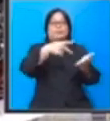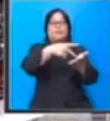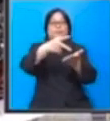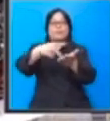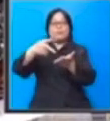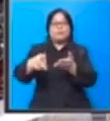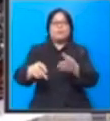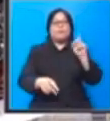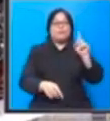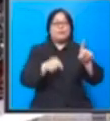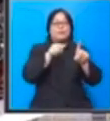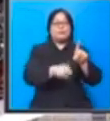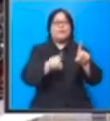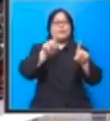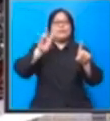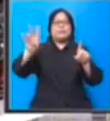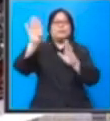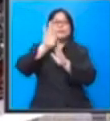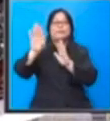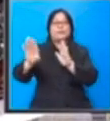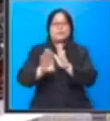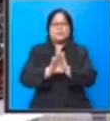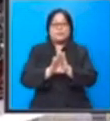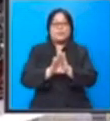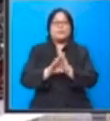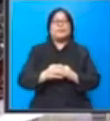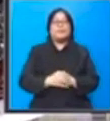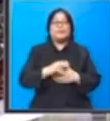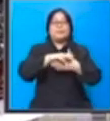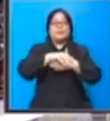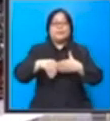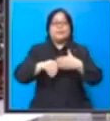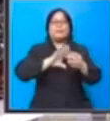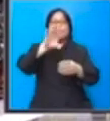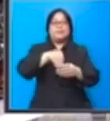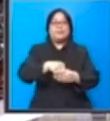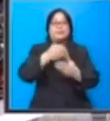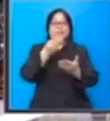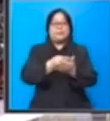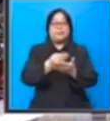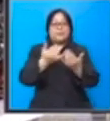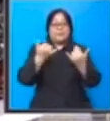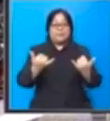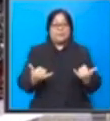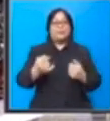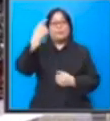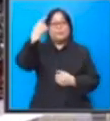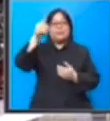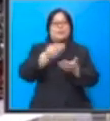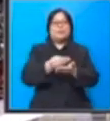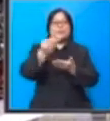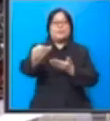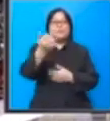sebanyak 1.17 bilion yang turut masuk peruntukan sedia ada Kementerian bagi